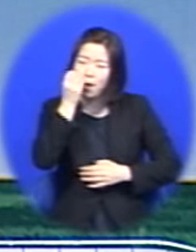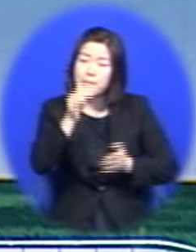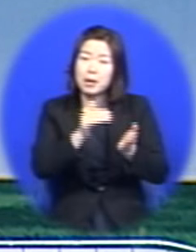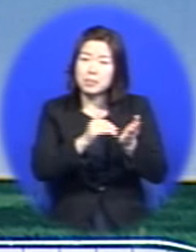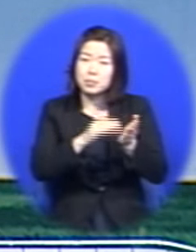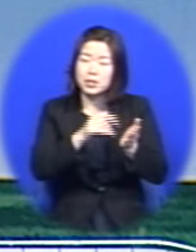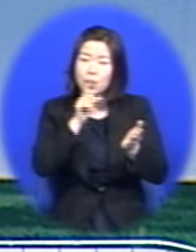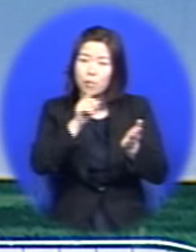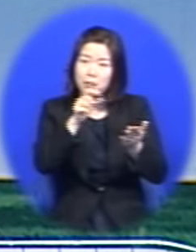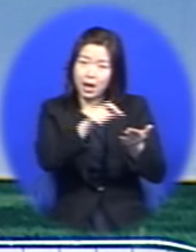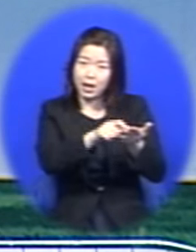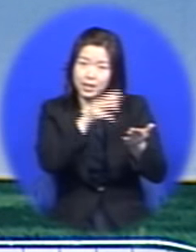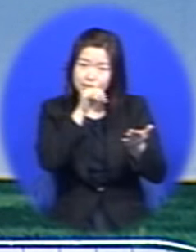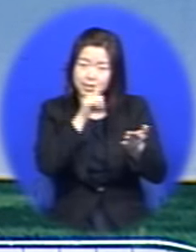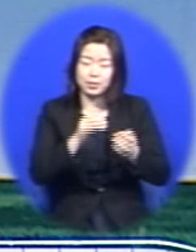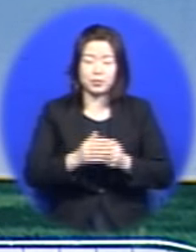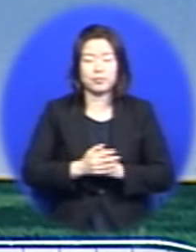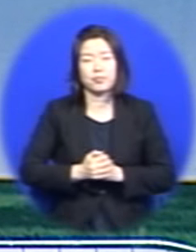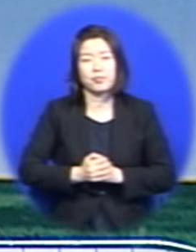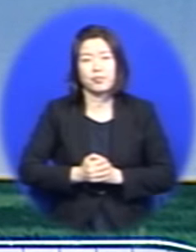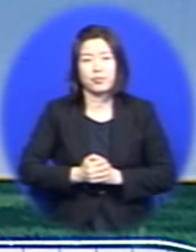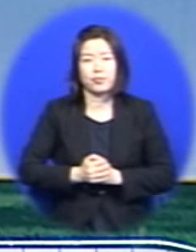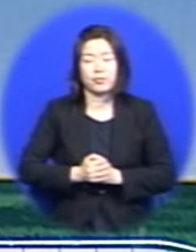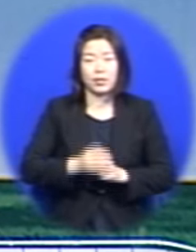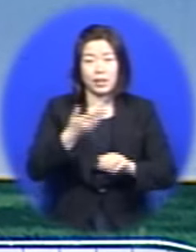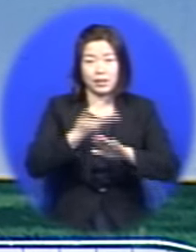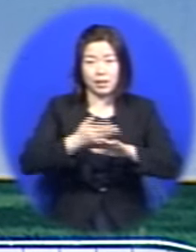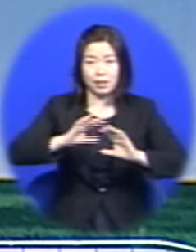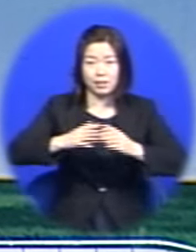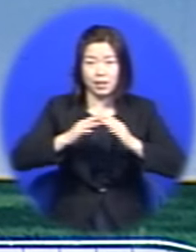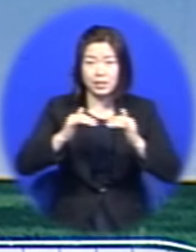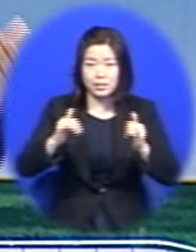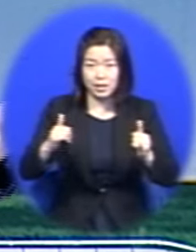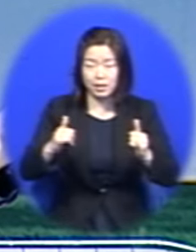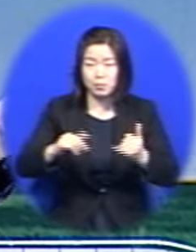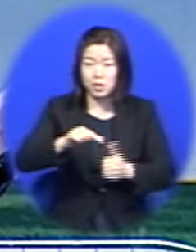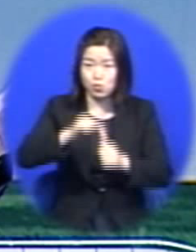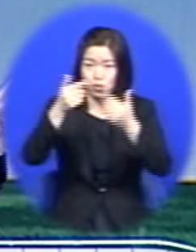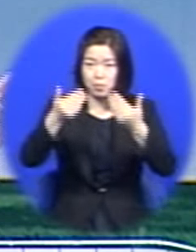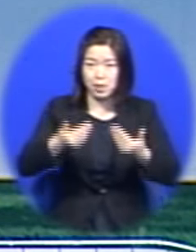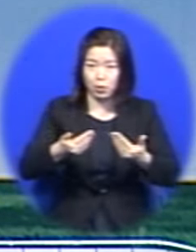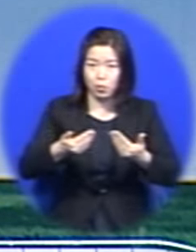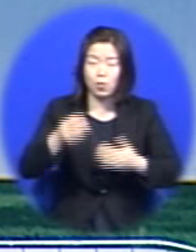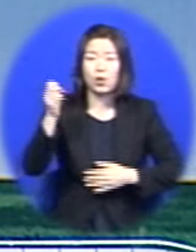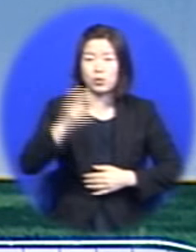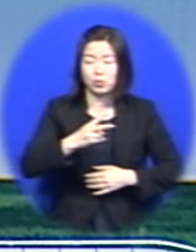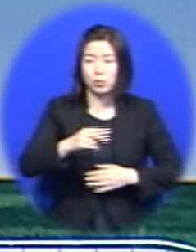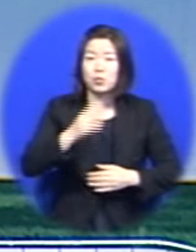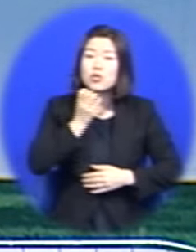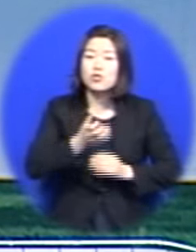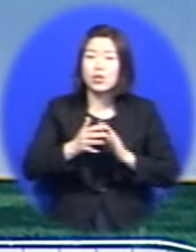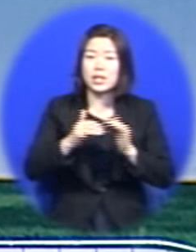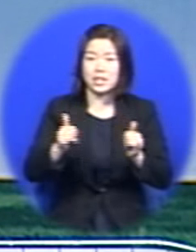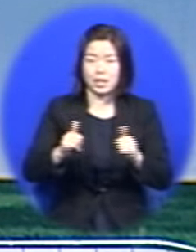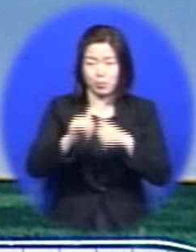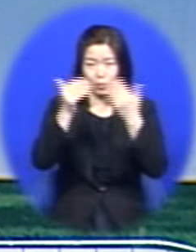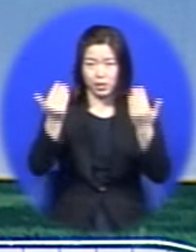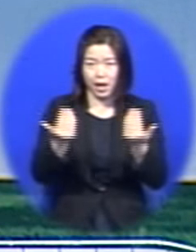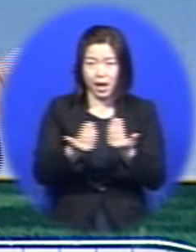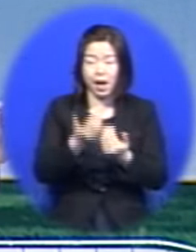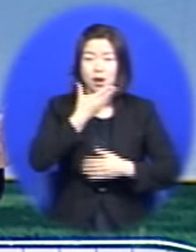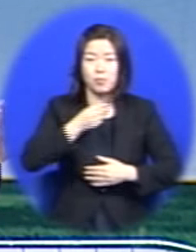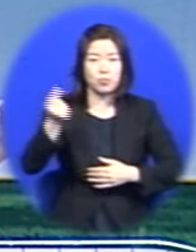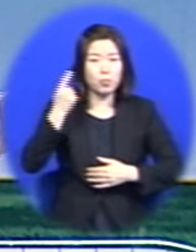비밀이라고 말합니다. 이방인들이 구원을 받고 또 유대인들도 다